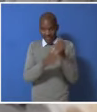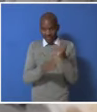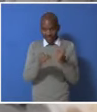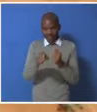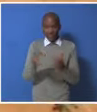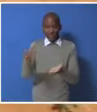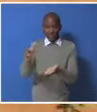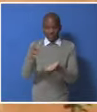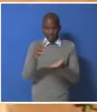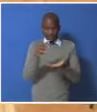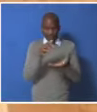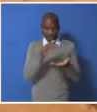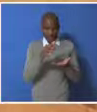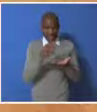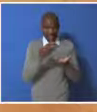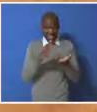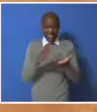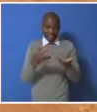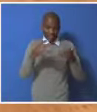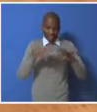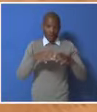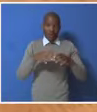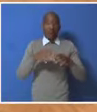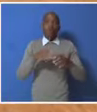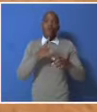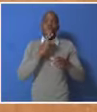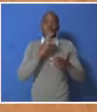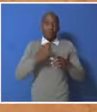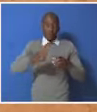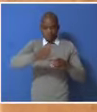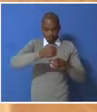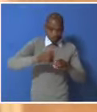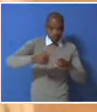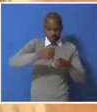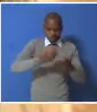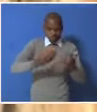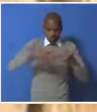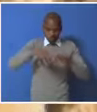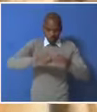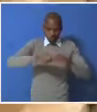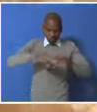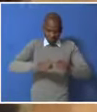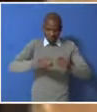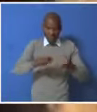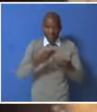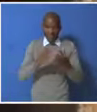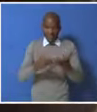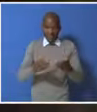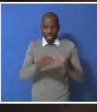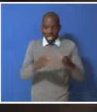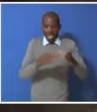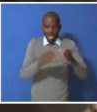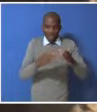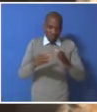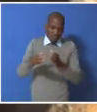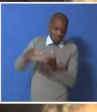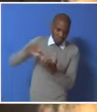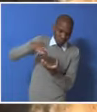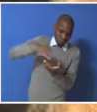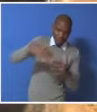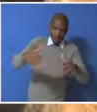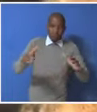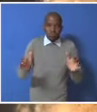tsone mantle ra duba ka metsi go nna kare motogonyana yana e be re tshela mme hela mo gongwe ka re mo